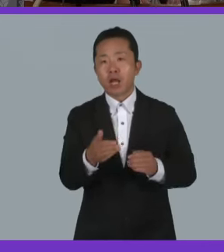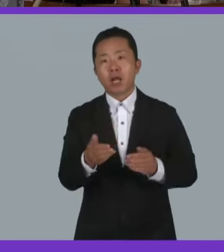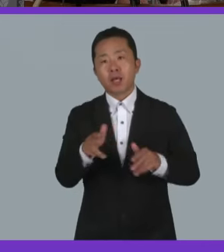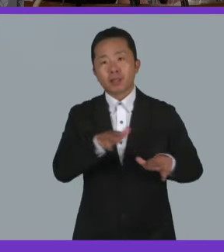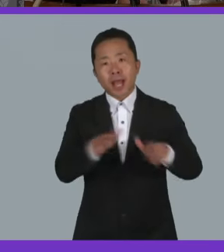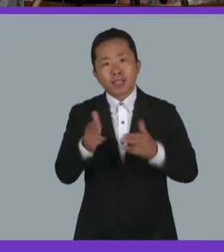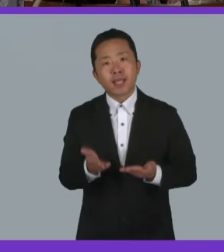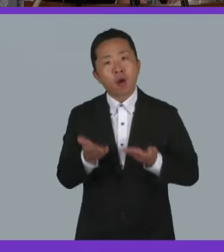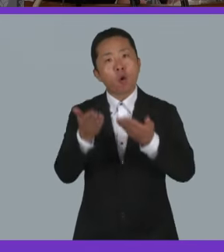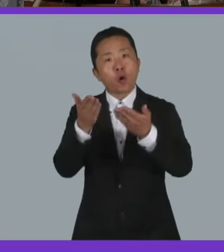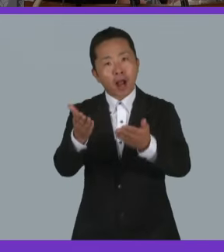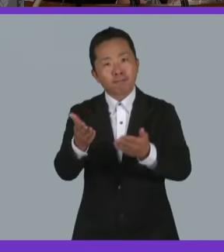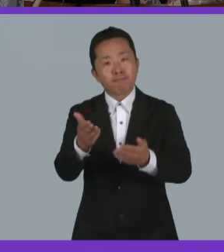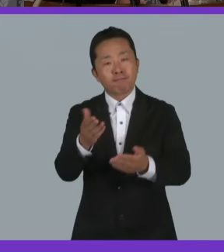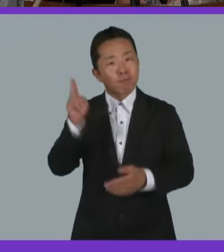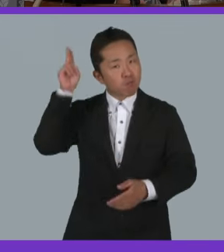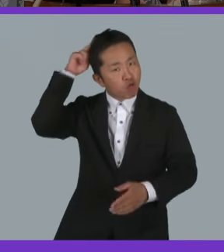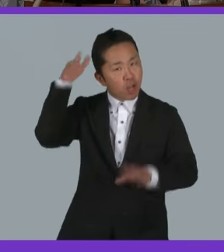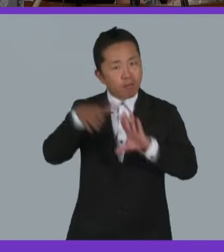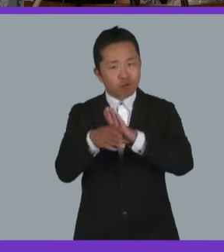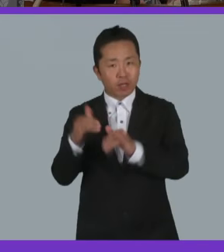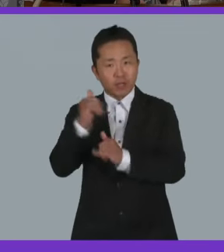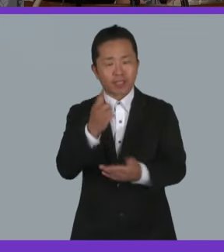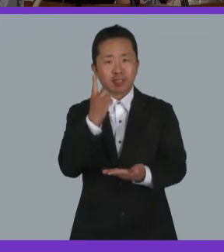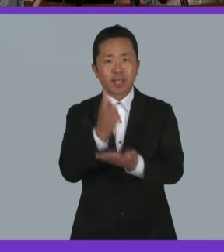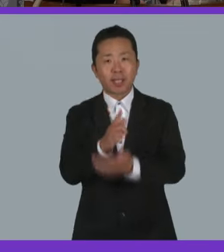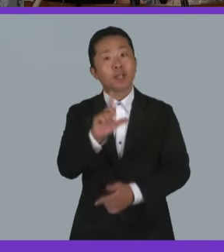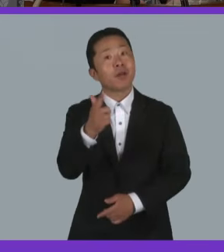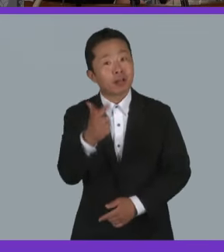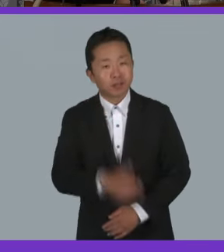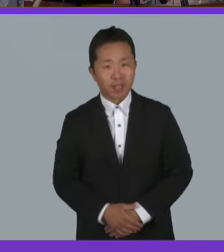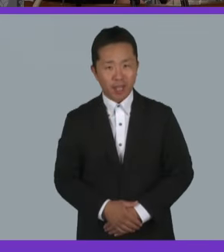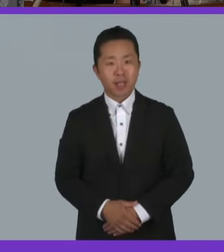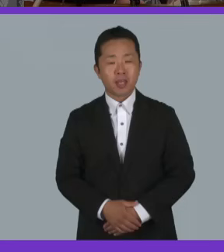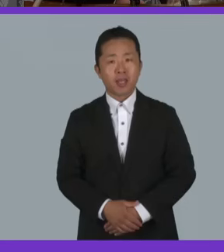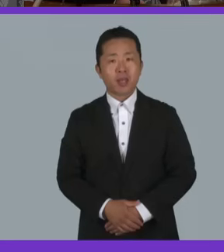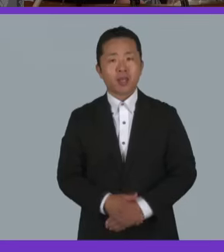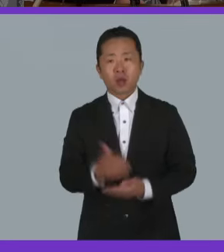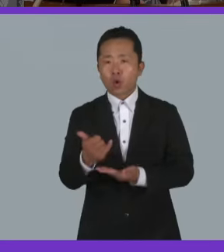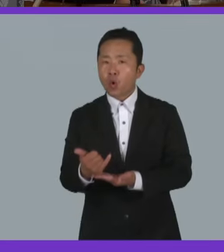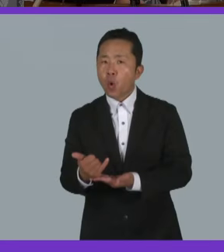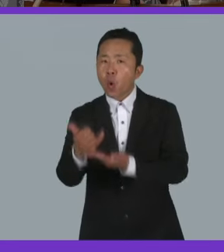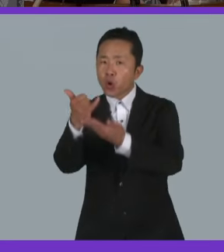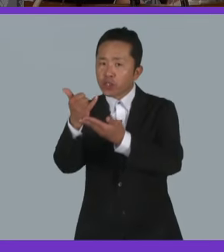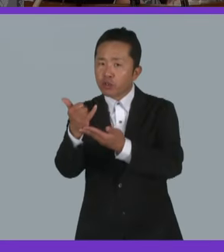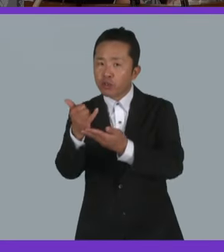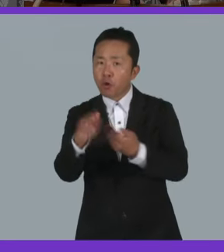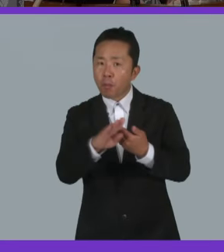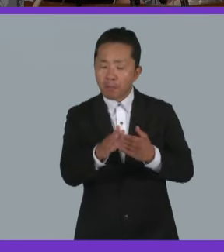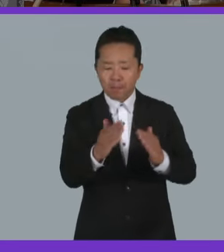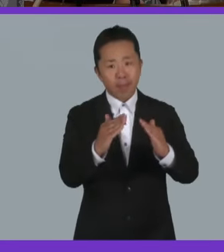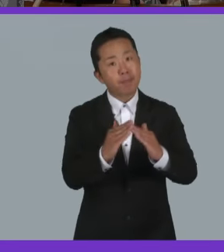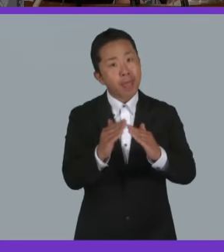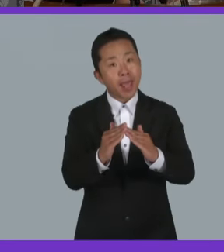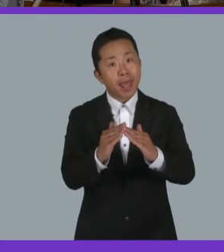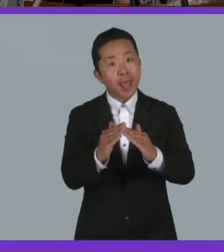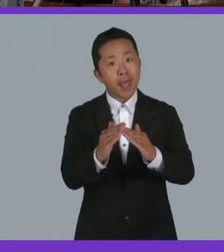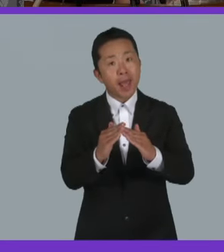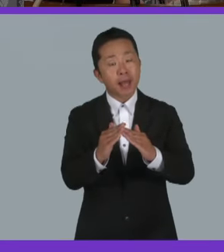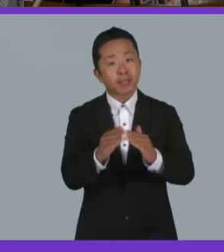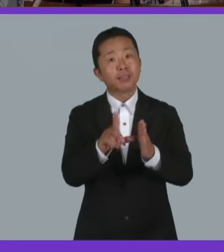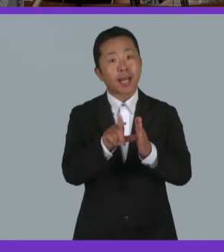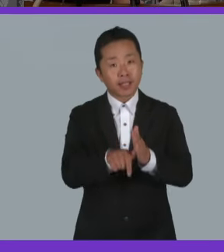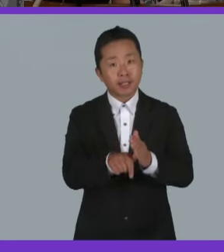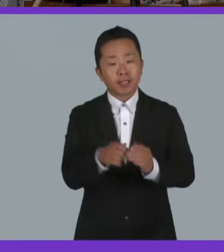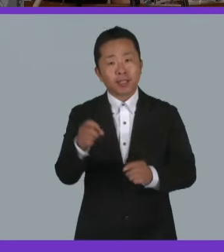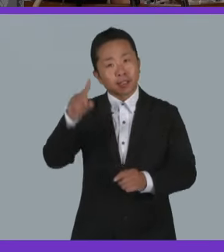史だけではなくて、今回の本丸御殿に代表されるように、皇帝の皇室の別邸であった離宮時代、大